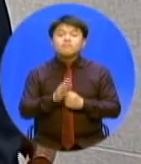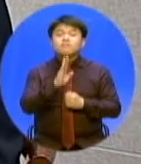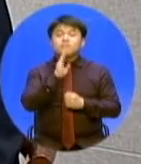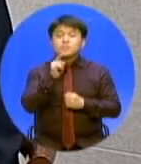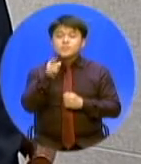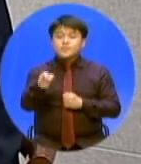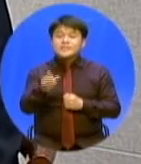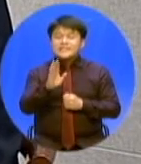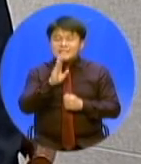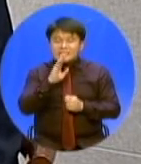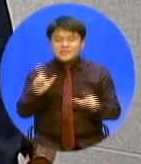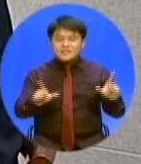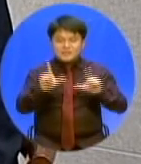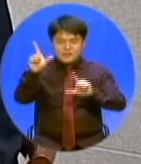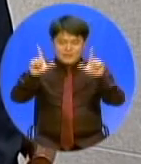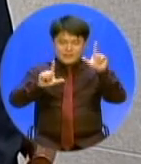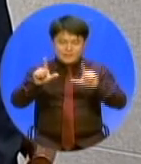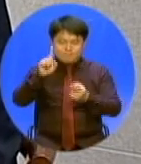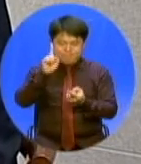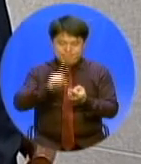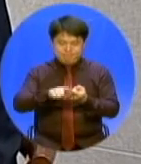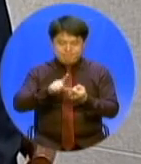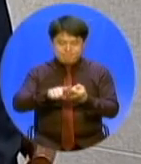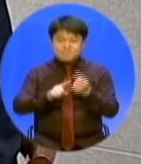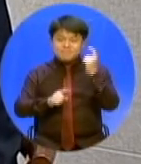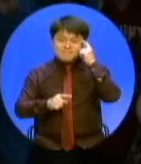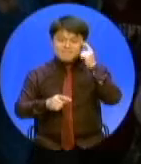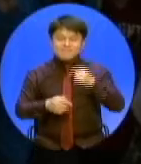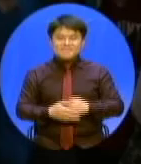저게 사는 실제 사는 모습이 아닌가 이렇게 생각을 합니다.